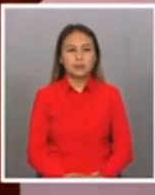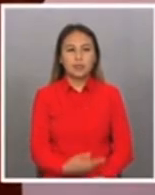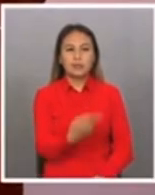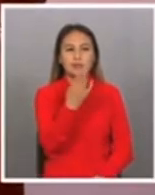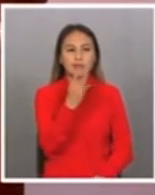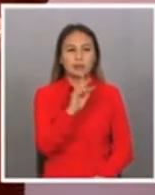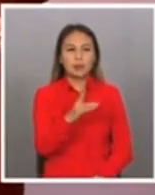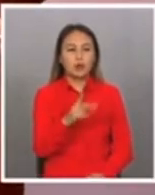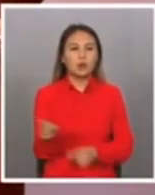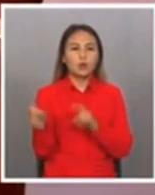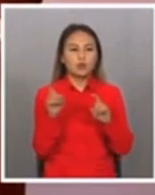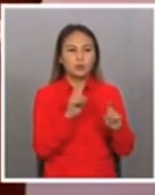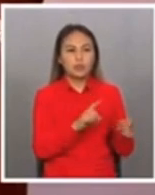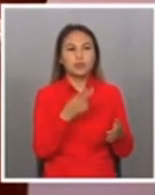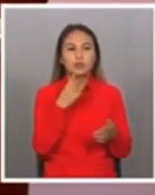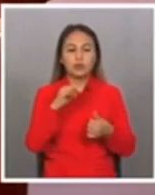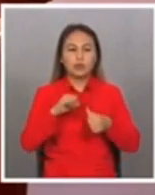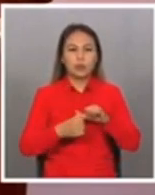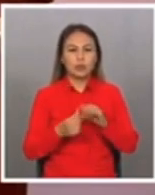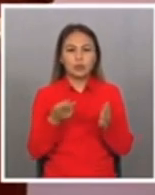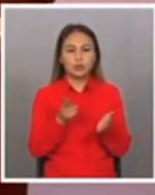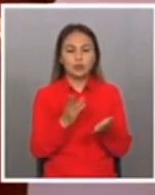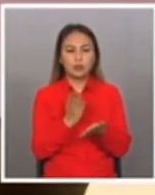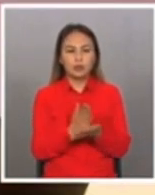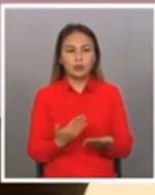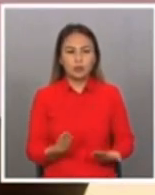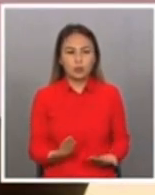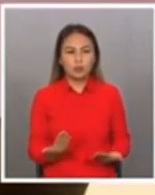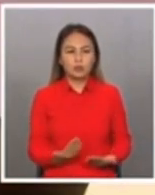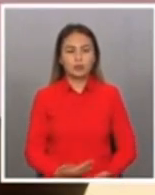Цирктің көшпелі және тұрақты түрлері бар.